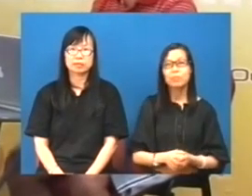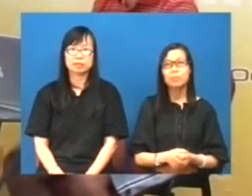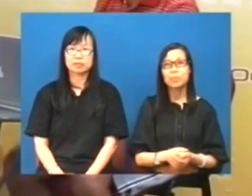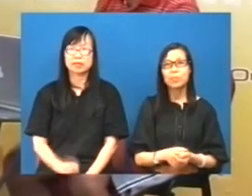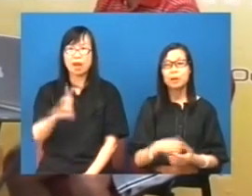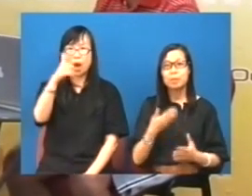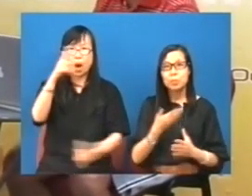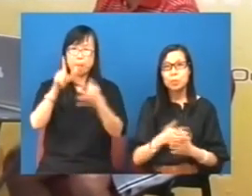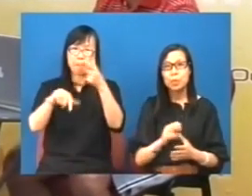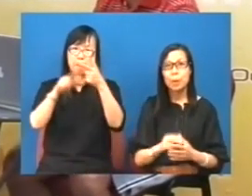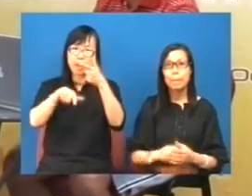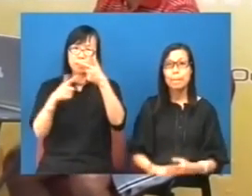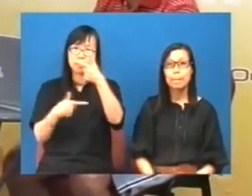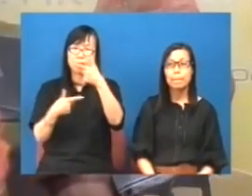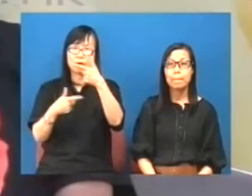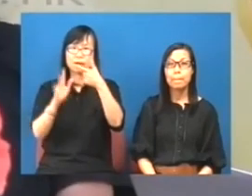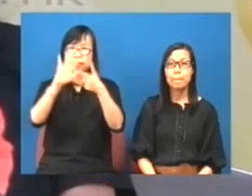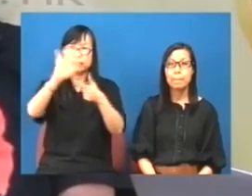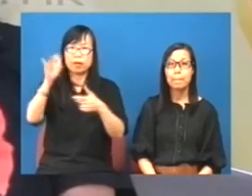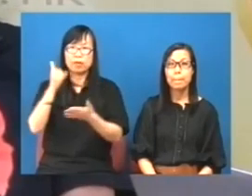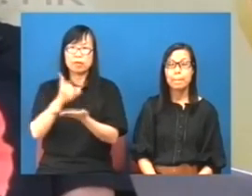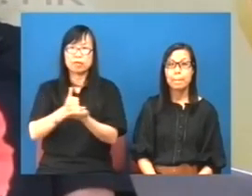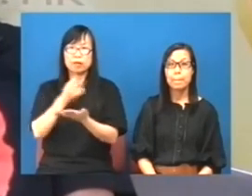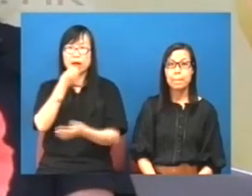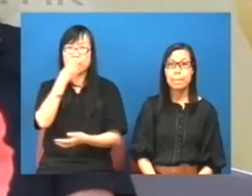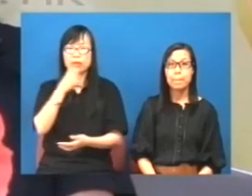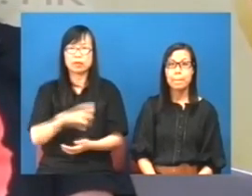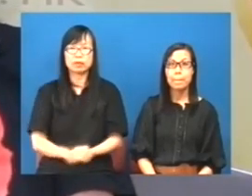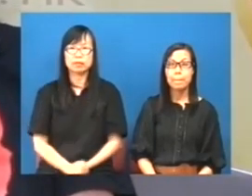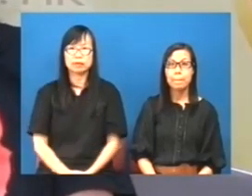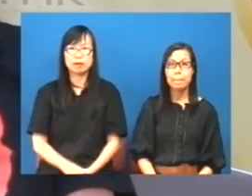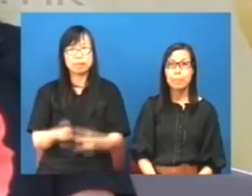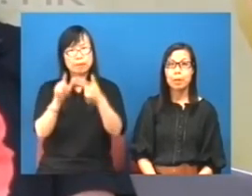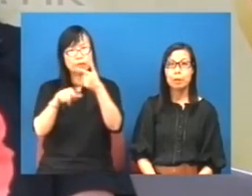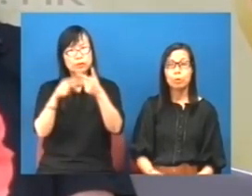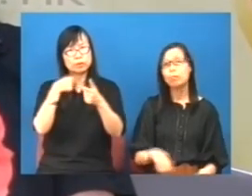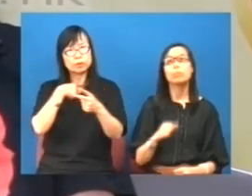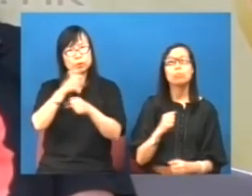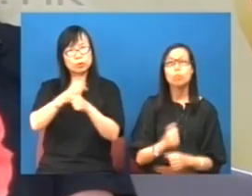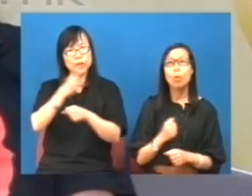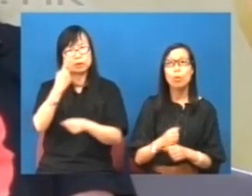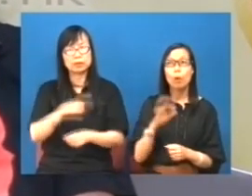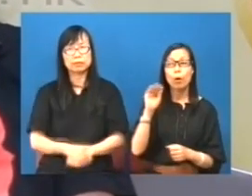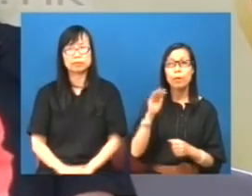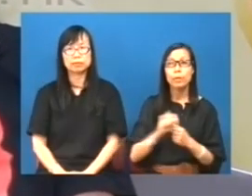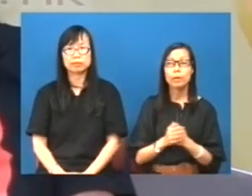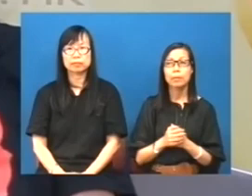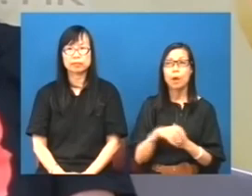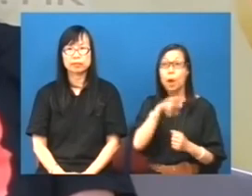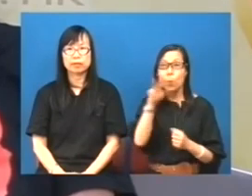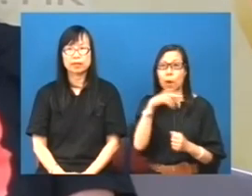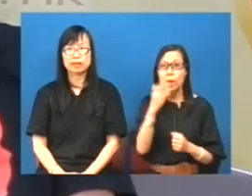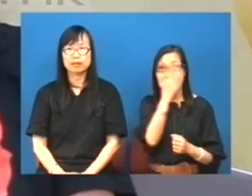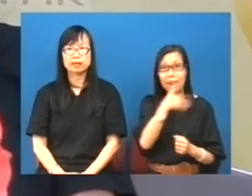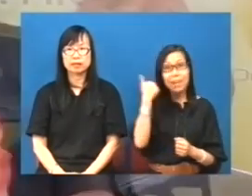我由八月八日八月日之前做不到一輯做了一輯做了一輯八月開談可能找美女